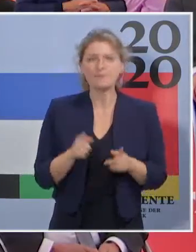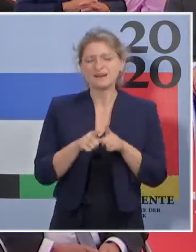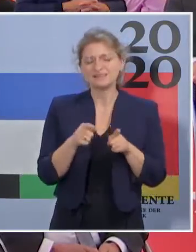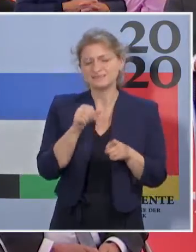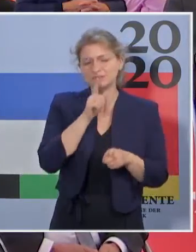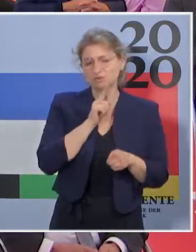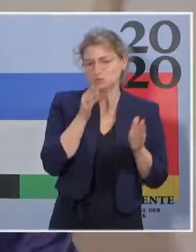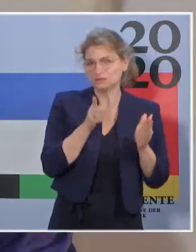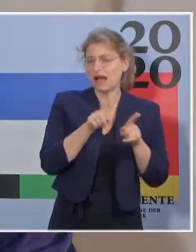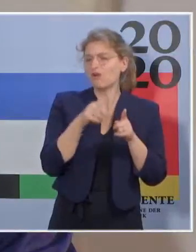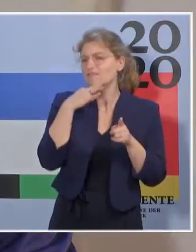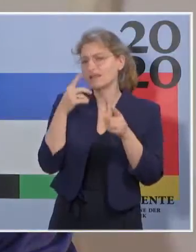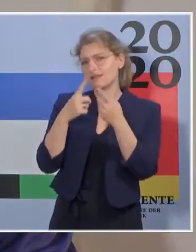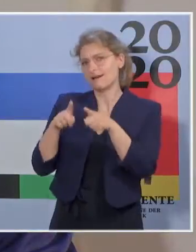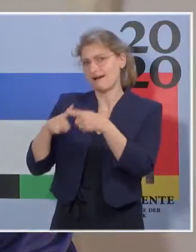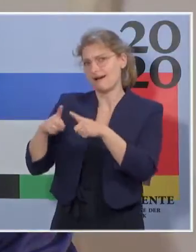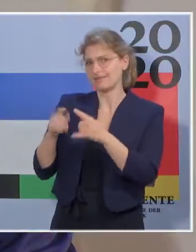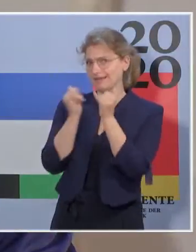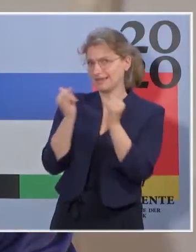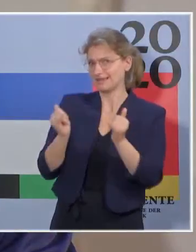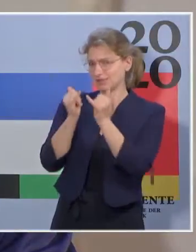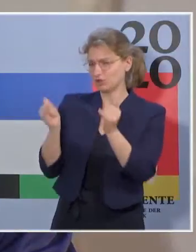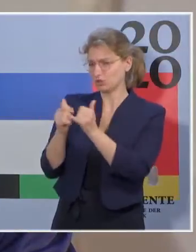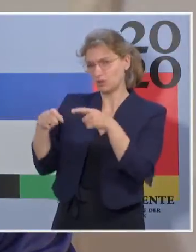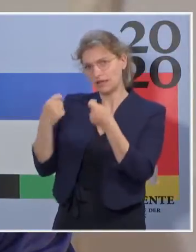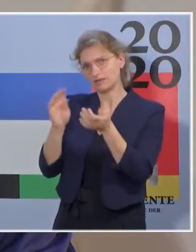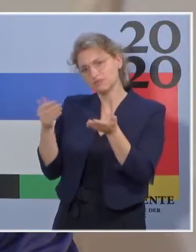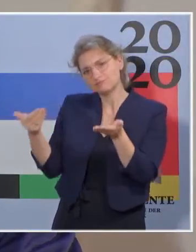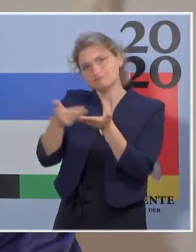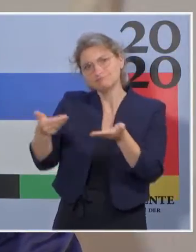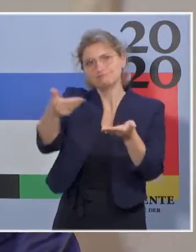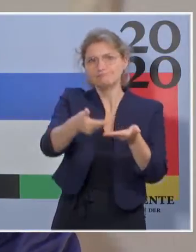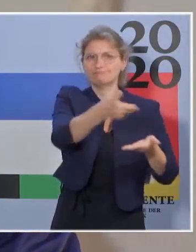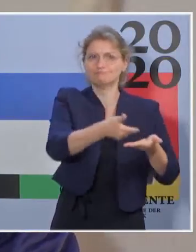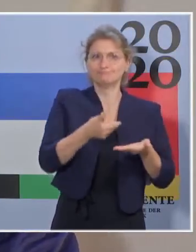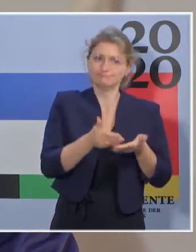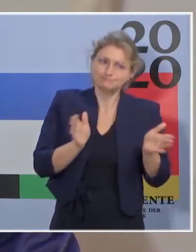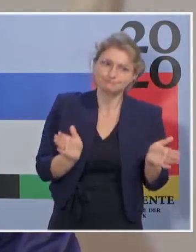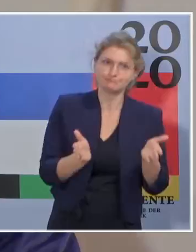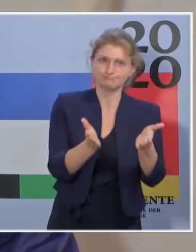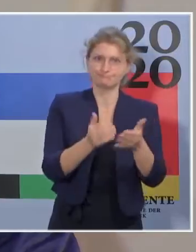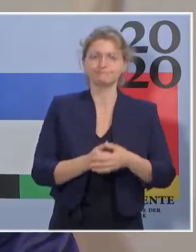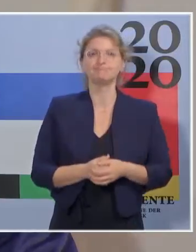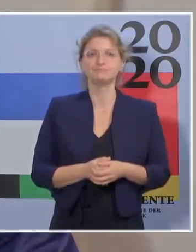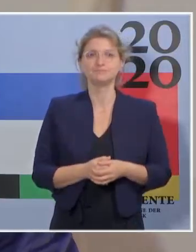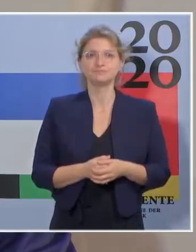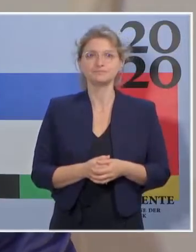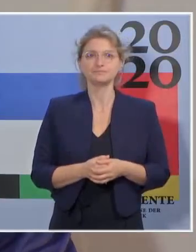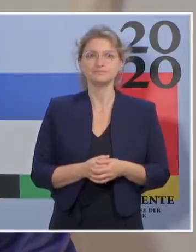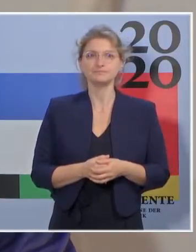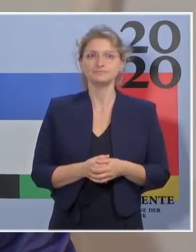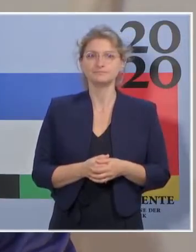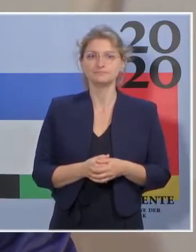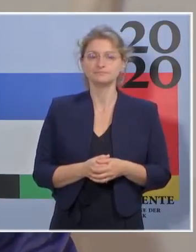viele andere Institutionen, die da auch ihre Beiträge leisten. Für die Politik, und mit dem habe